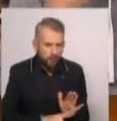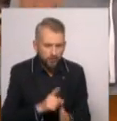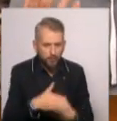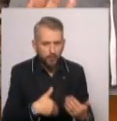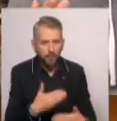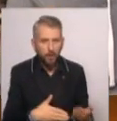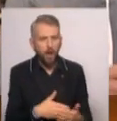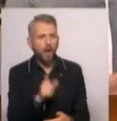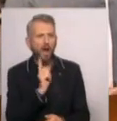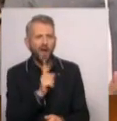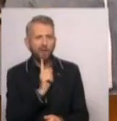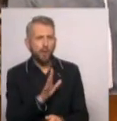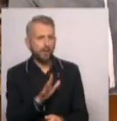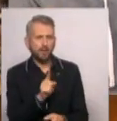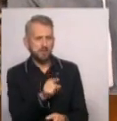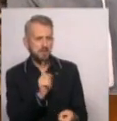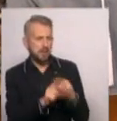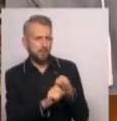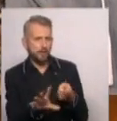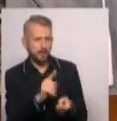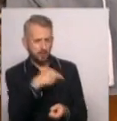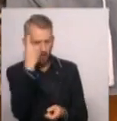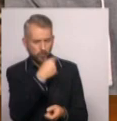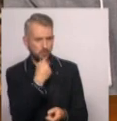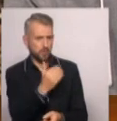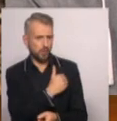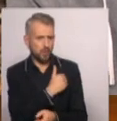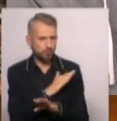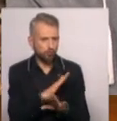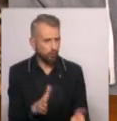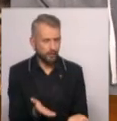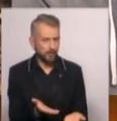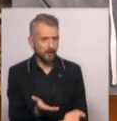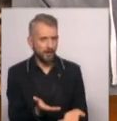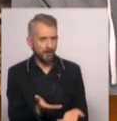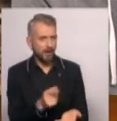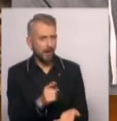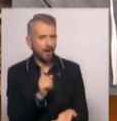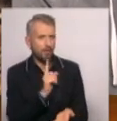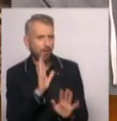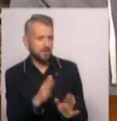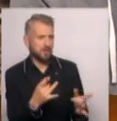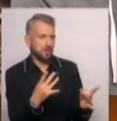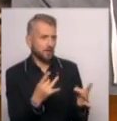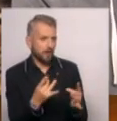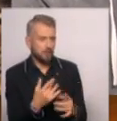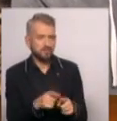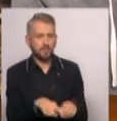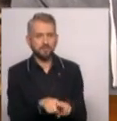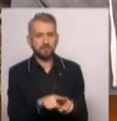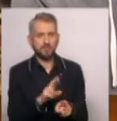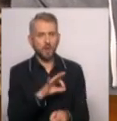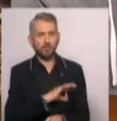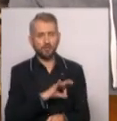воно якесь віддалене і тебе особисто не стосується. Не дуже стосується. Да, угу. Так, це так само, як користування